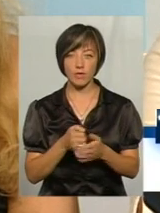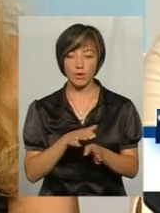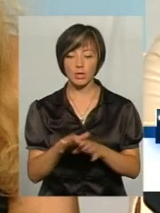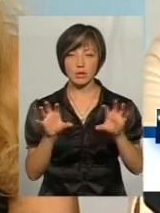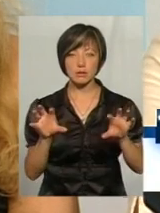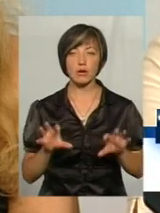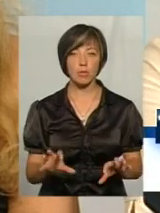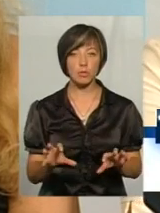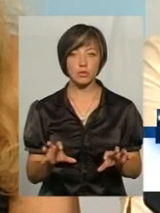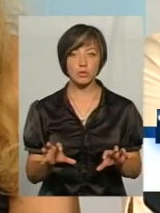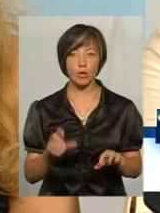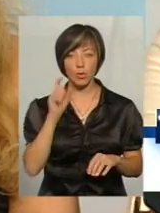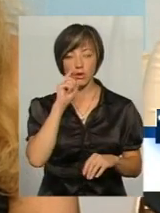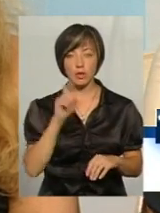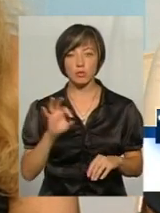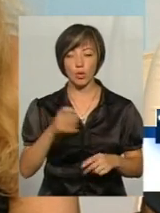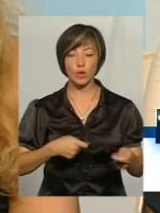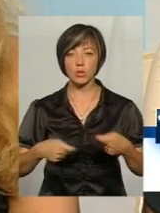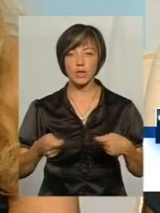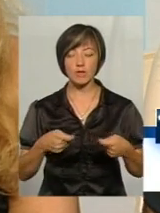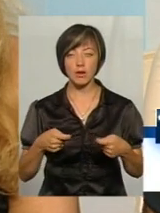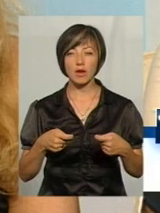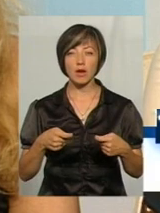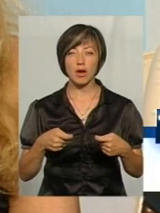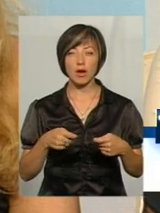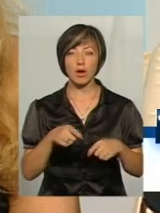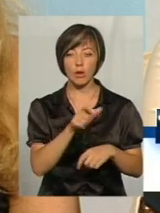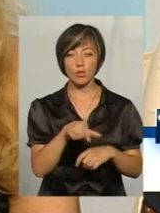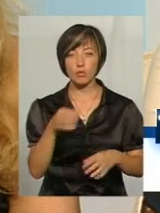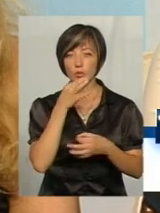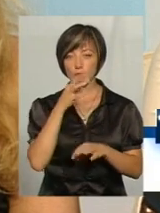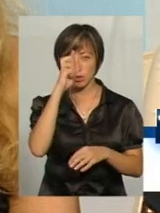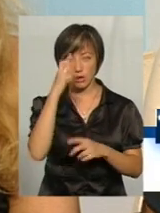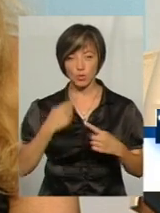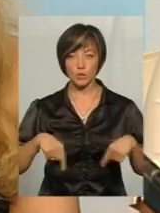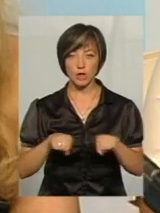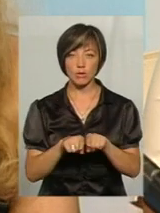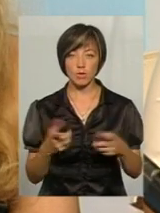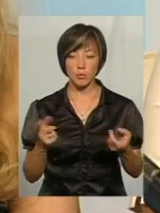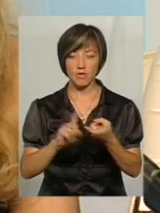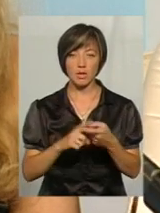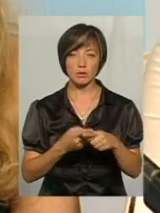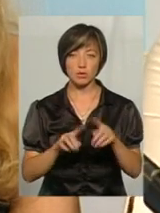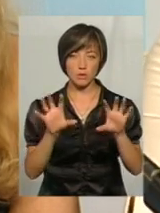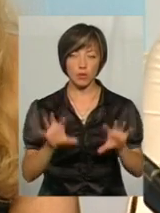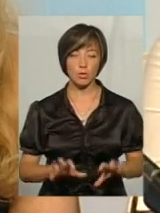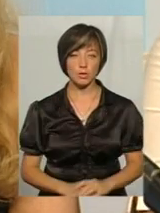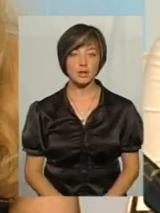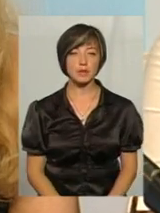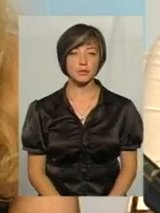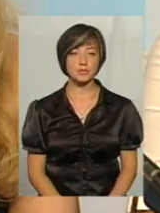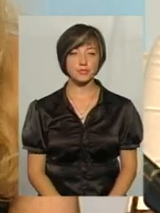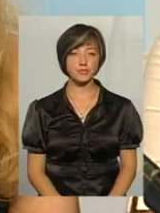закону України про торгівлю людьми. Це будь-які державні установи, які дотичні до виконання цього закону.